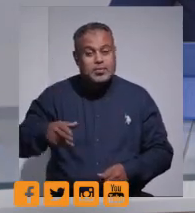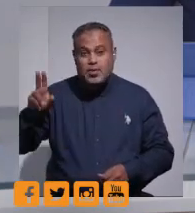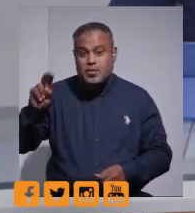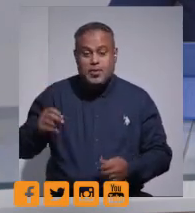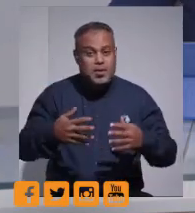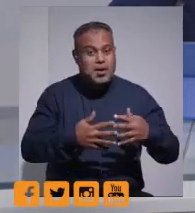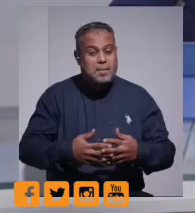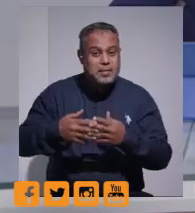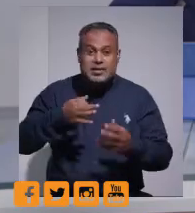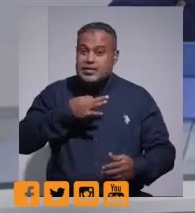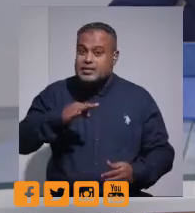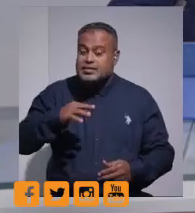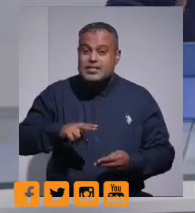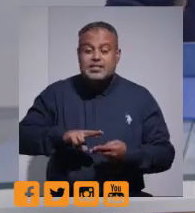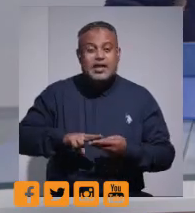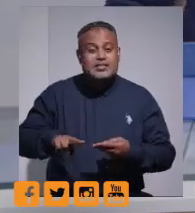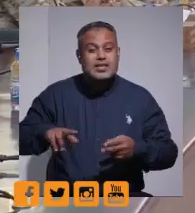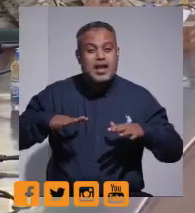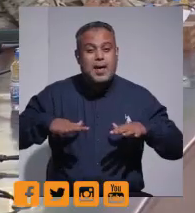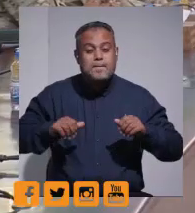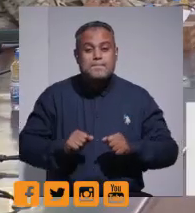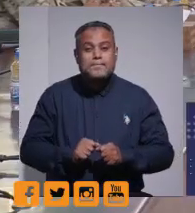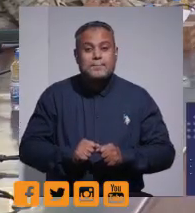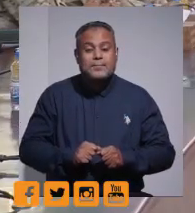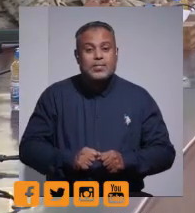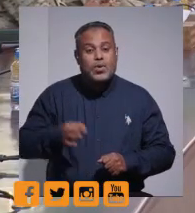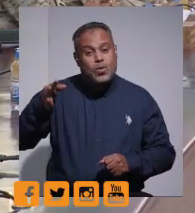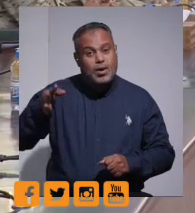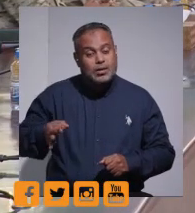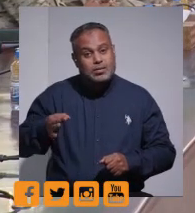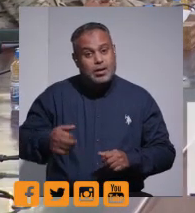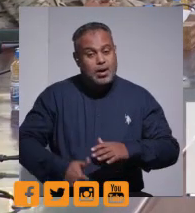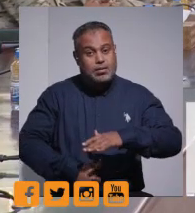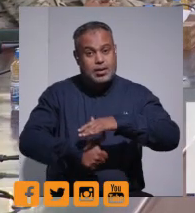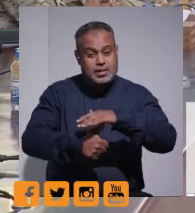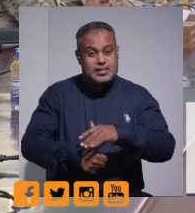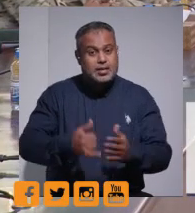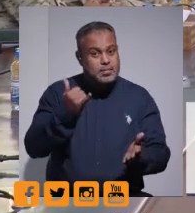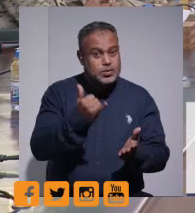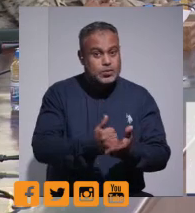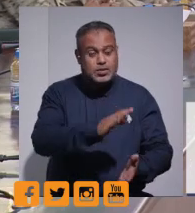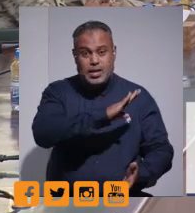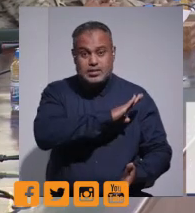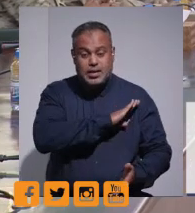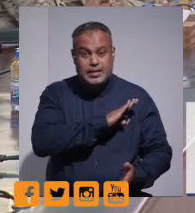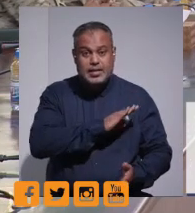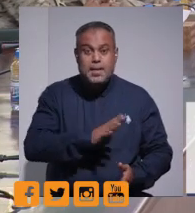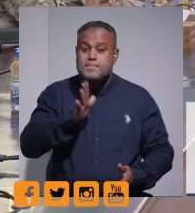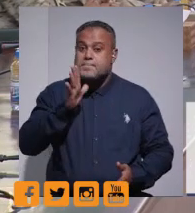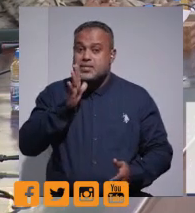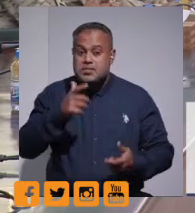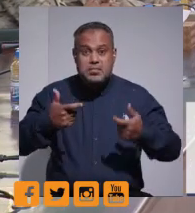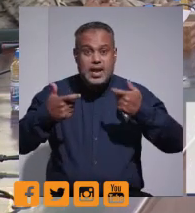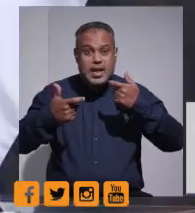لتجديد الهدنه واحياء مسار السلام وحتى فخامه الرئيس القاده العسكريين على التحلي بمزيد من اليقظه